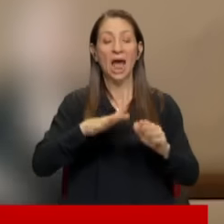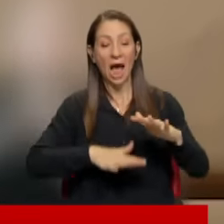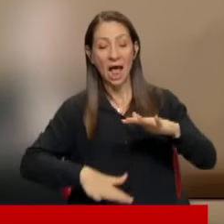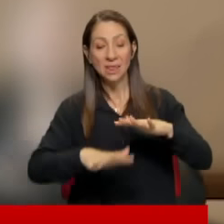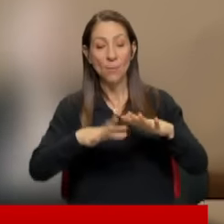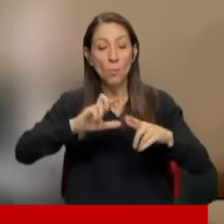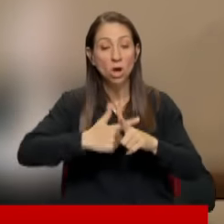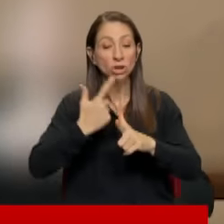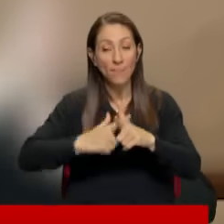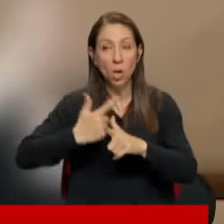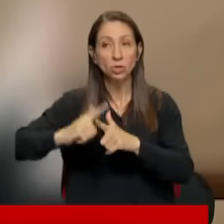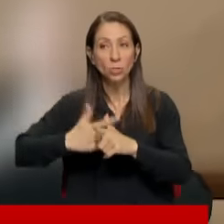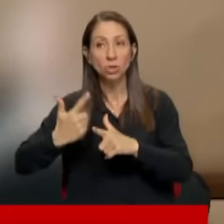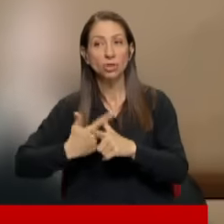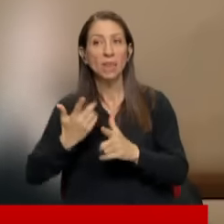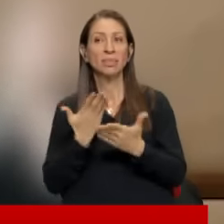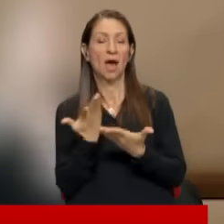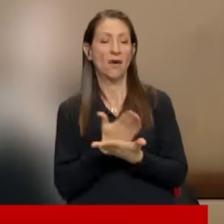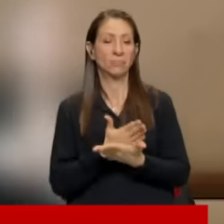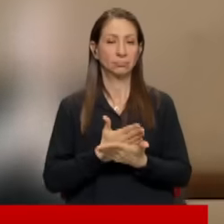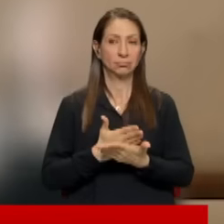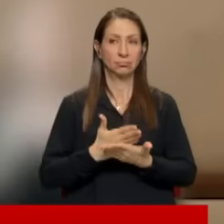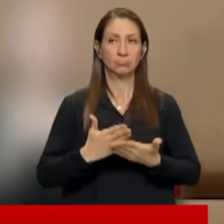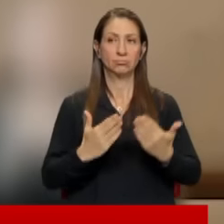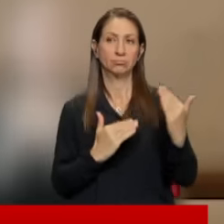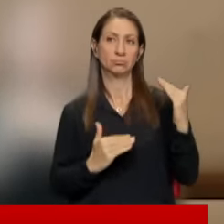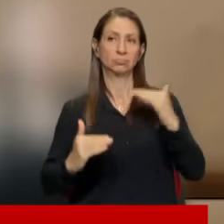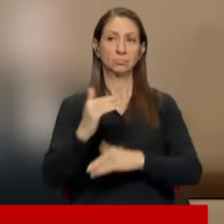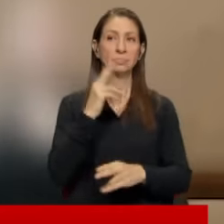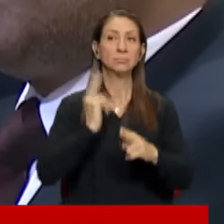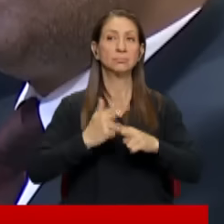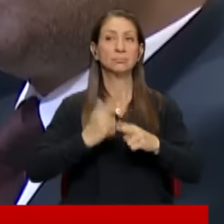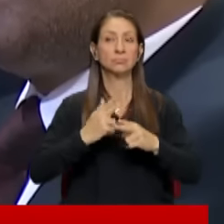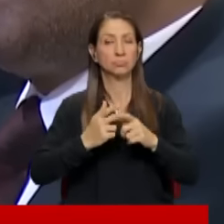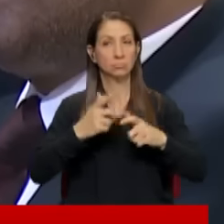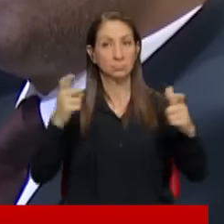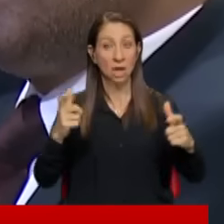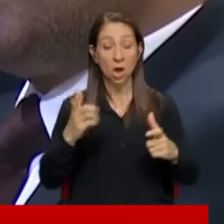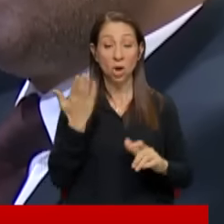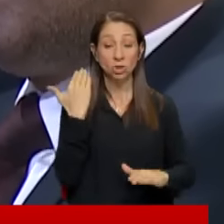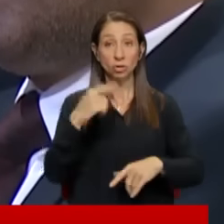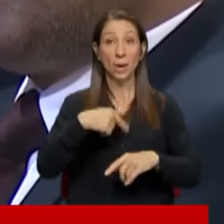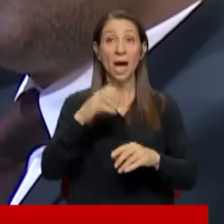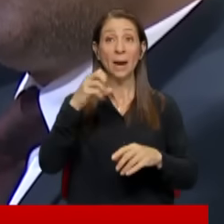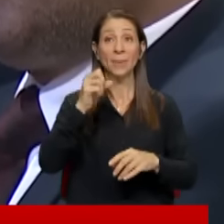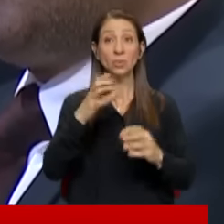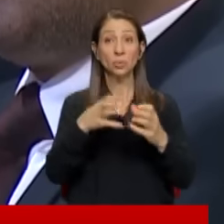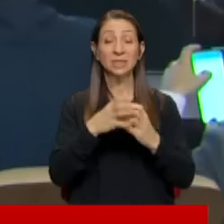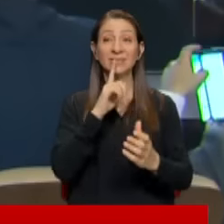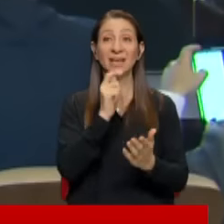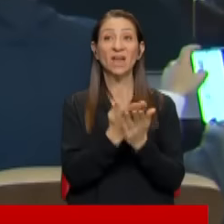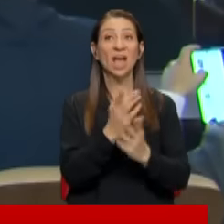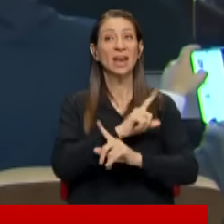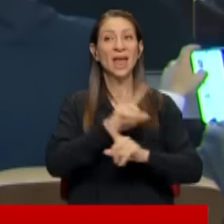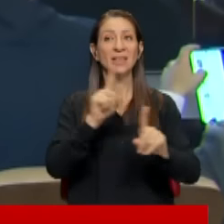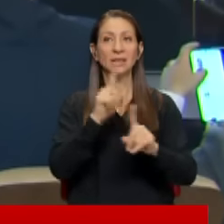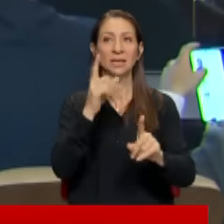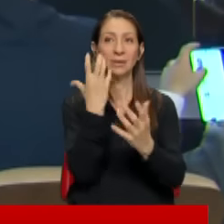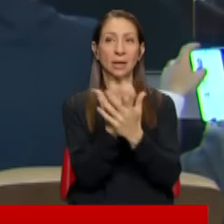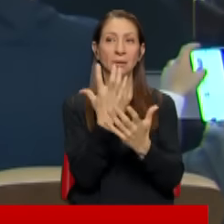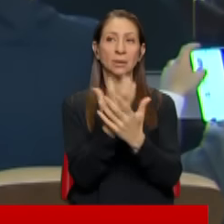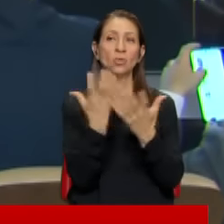altyapı projelerimizi daha da arttırarak hız vereceğiz. Önceki dönemin aksine AK Parti grubunun teklifine redlerde kayıtlara